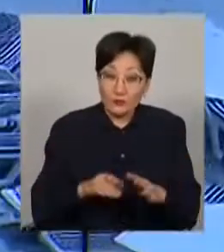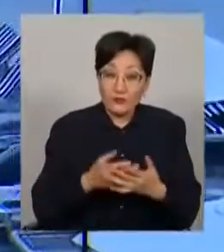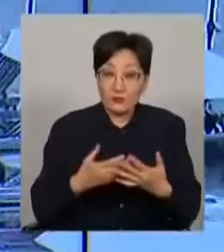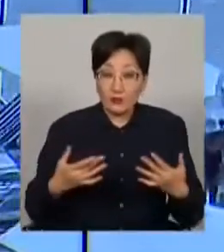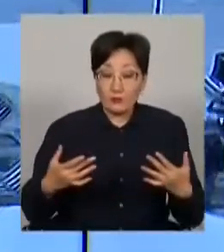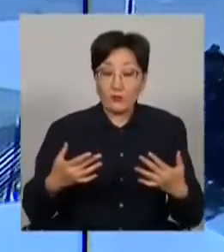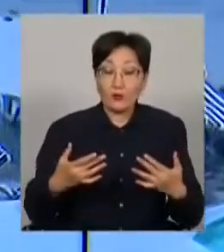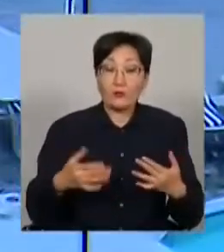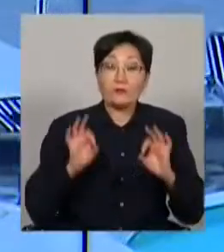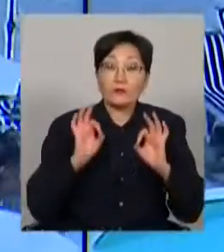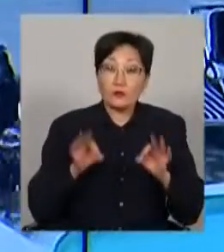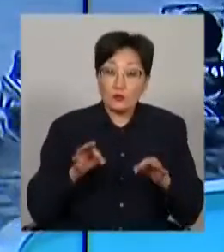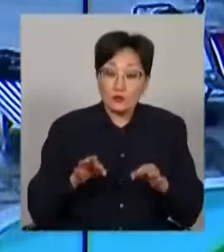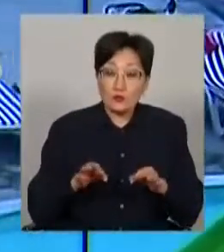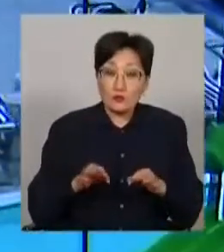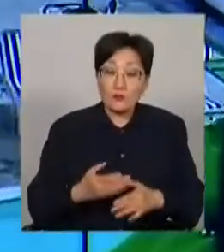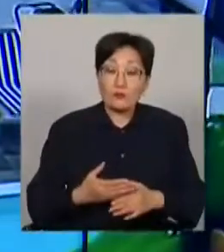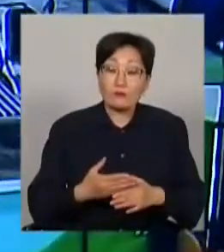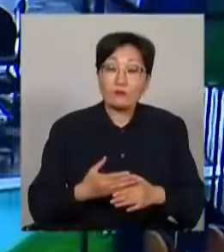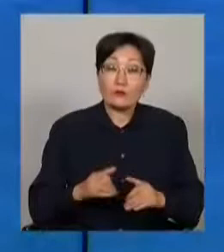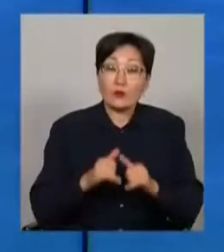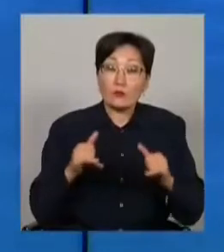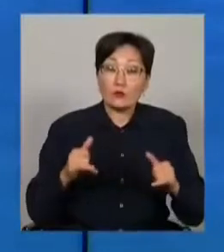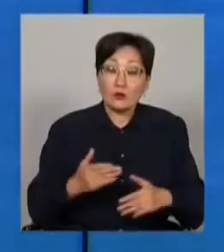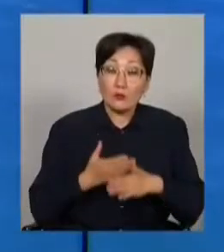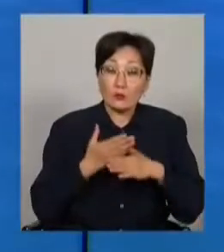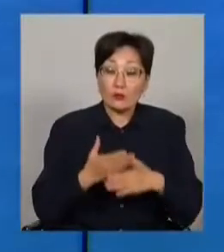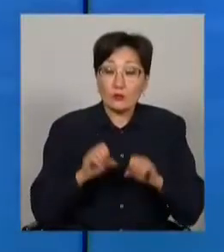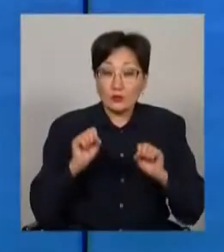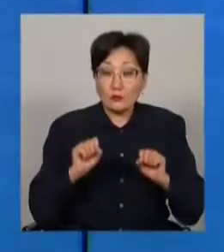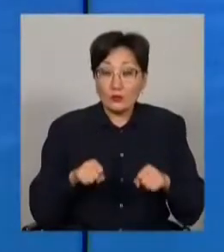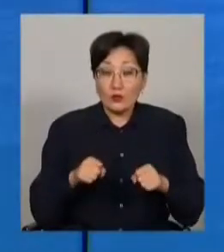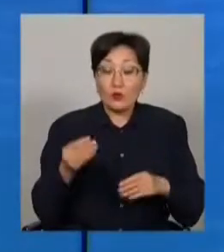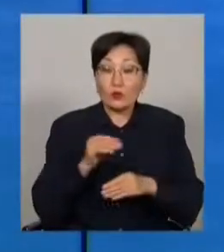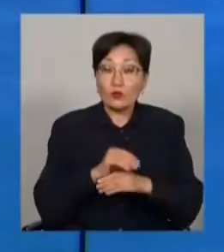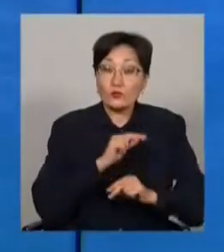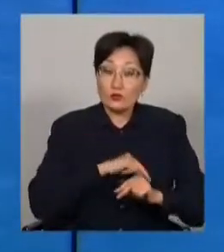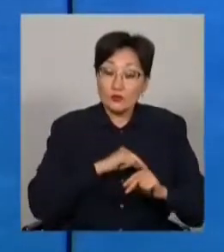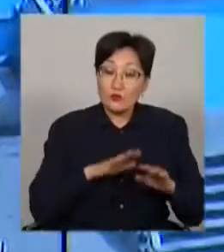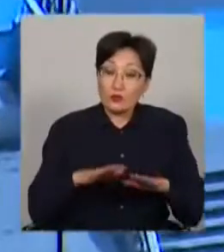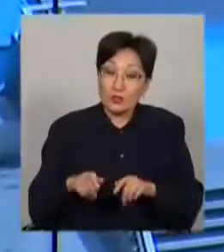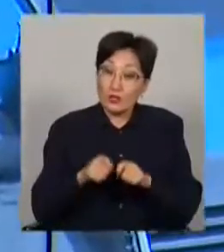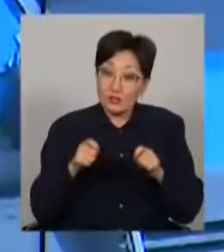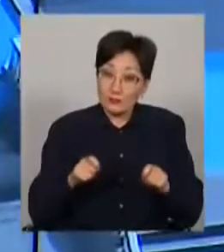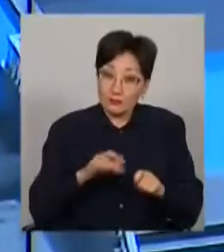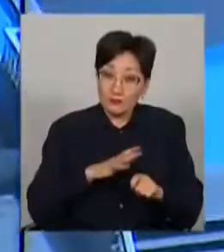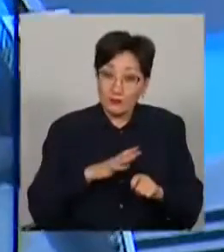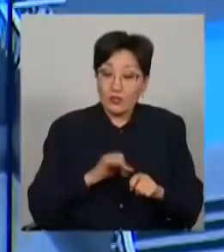бір оң серпіліс берді. Бұл дегеніміз, яғни олар қосымша жұмыс орындарын аша білді. Сонымен